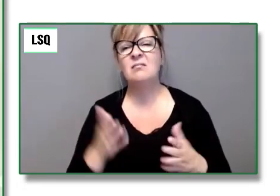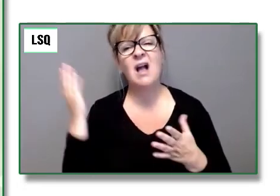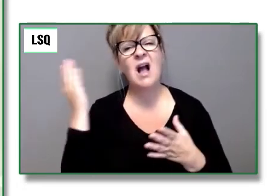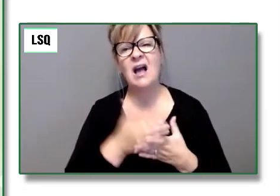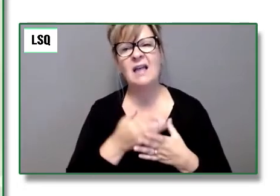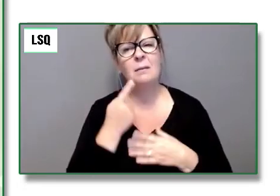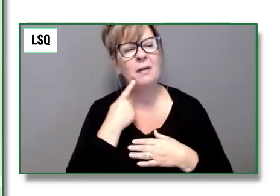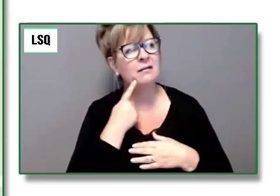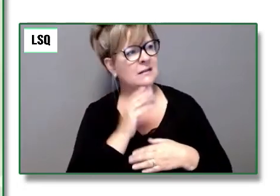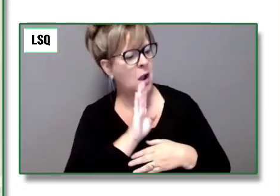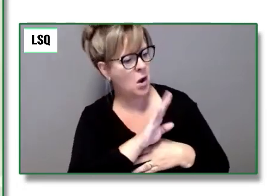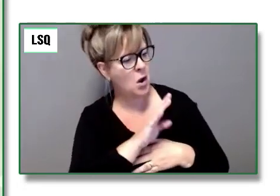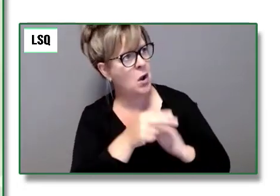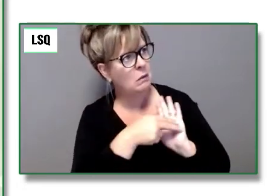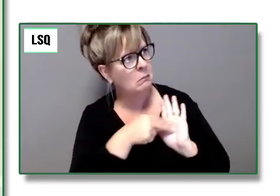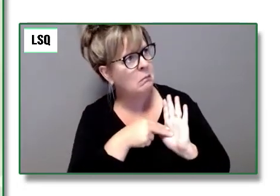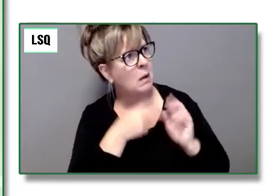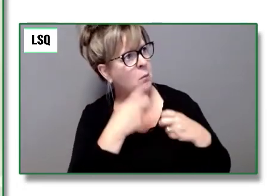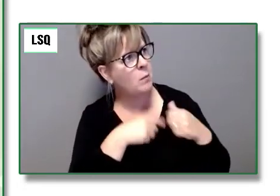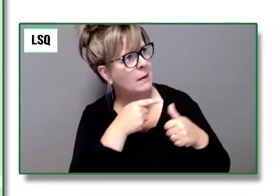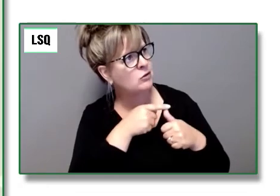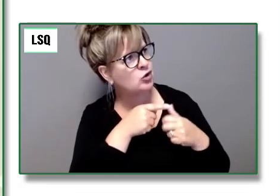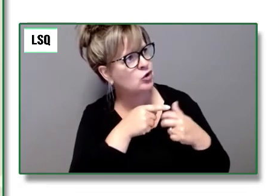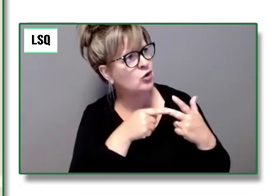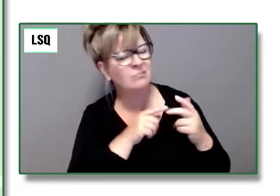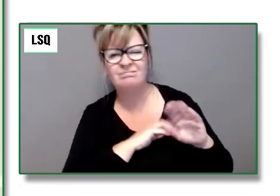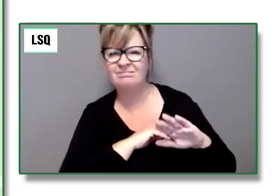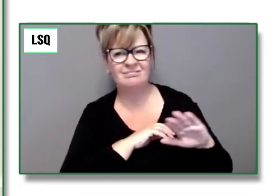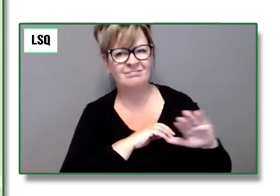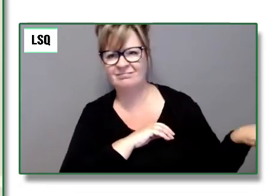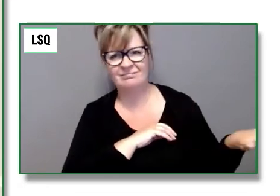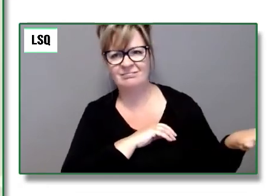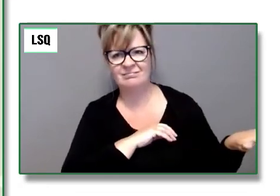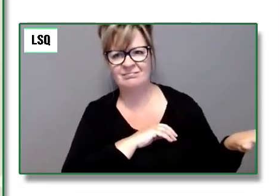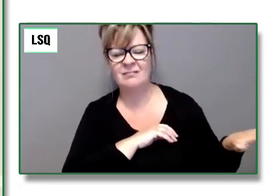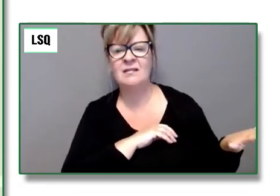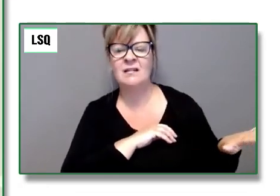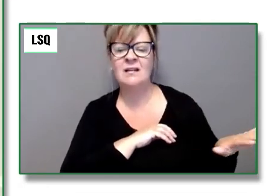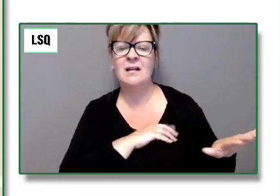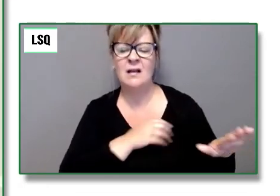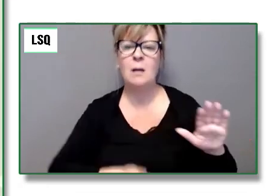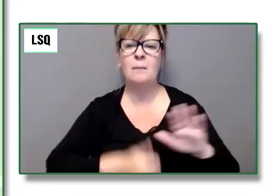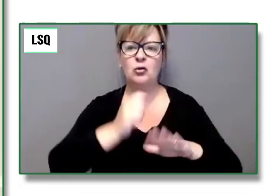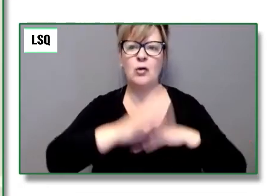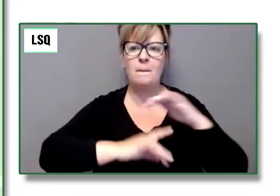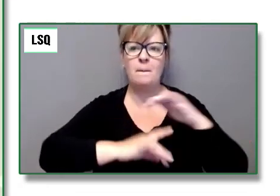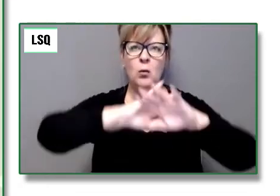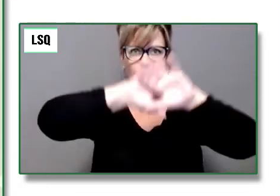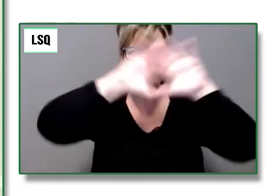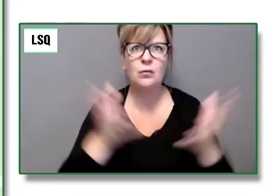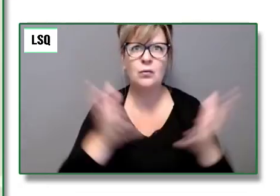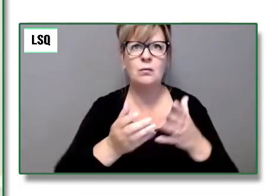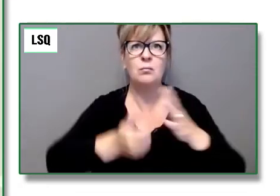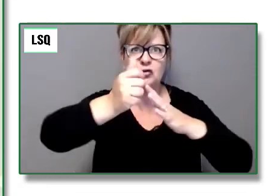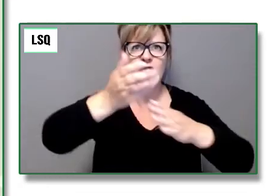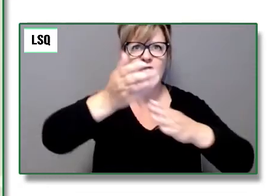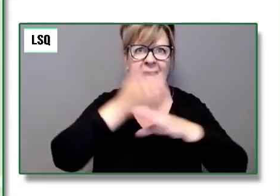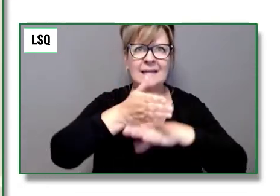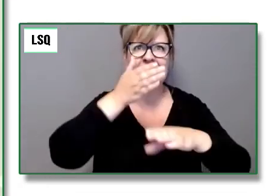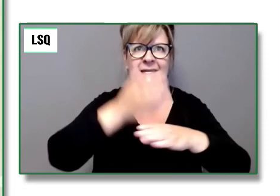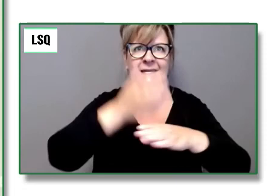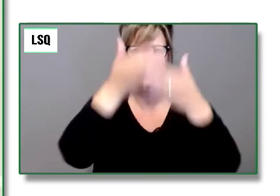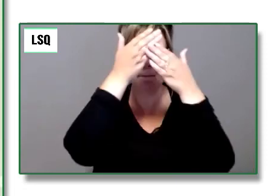que chacune puisse se voir dans les lignes de produits, par exemple, les expériences que l'on crée, les événements que l'on